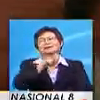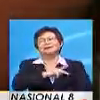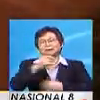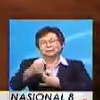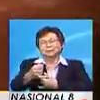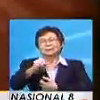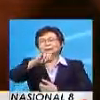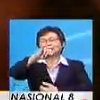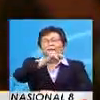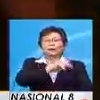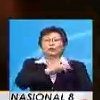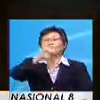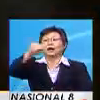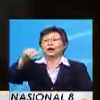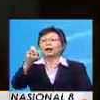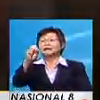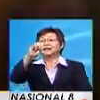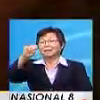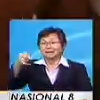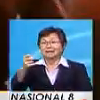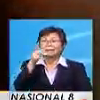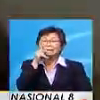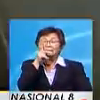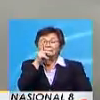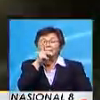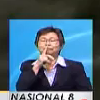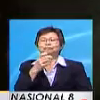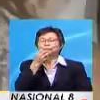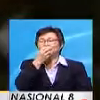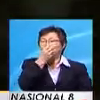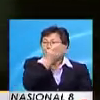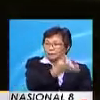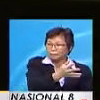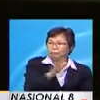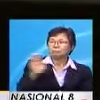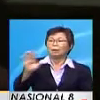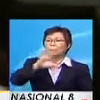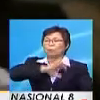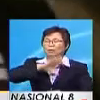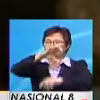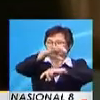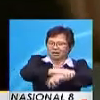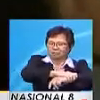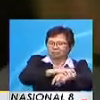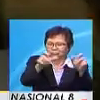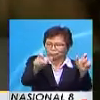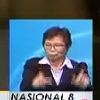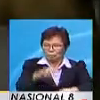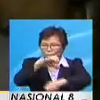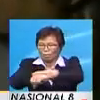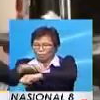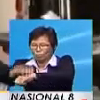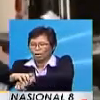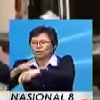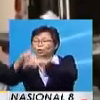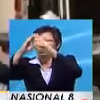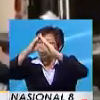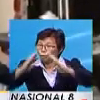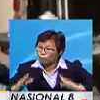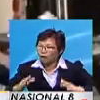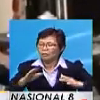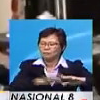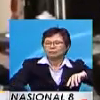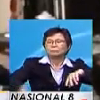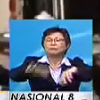siasatan jenayah Kedah SC Mohamad Nasir ya memaklumkan pihaknya menahan kedua-dua suspek di rumah berkenaan